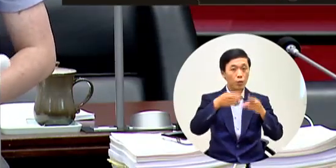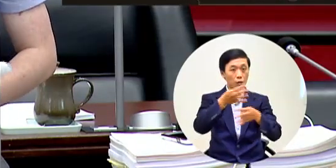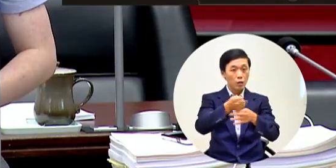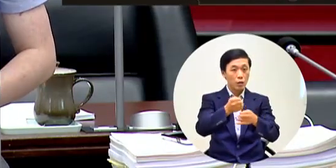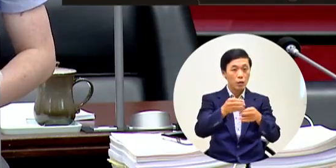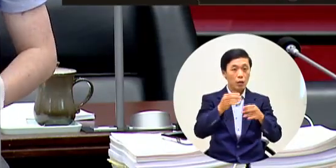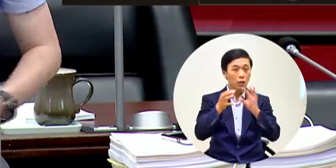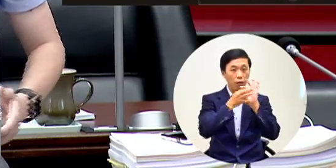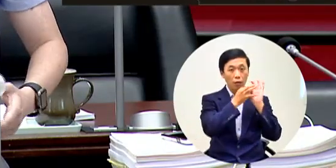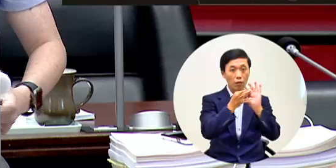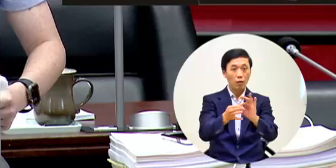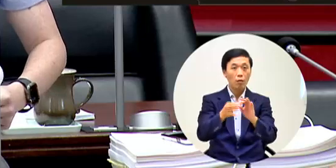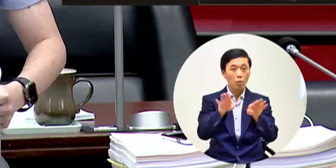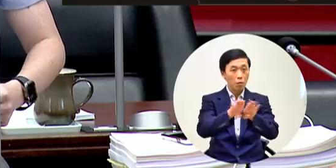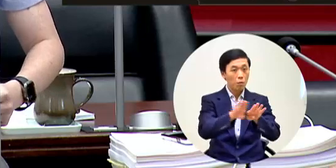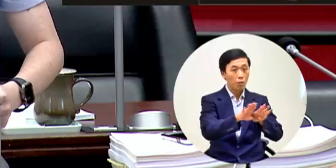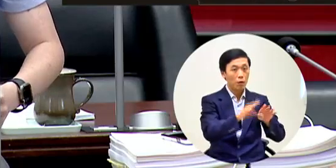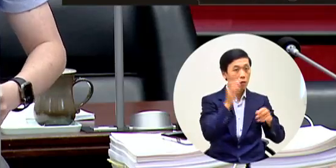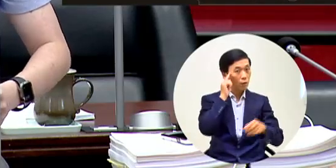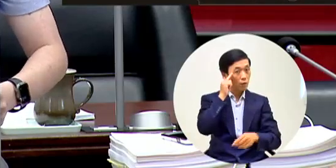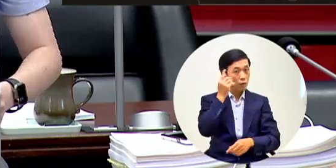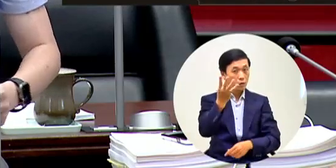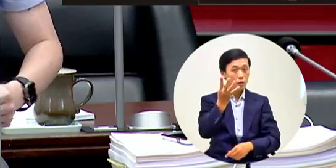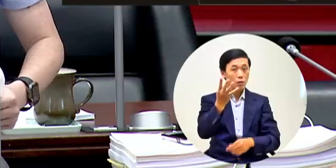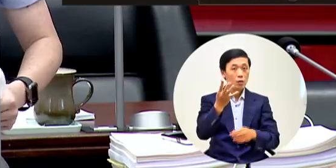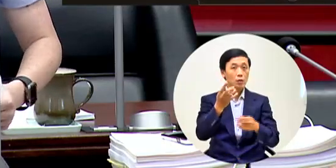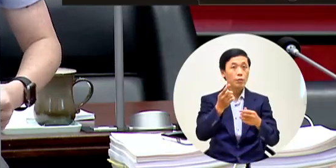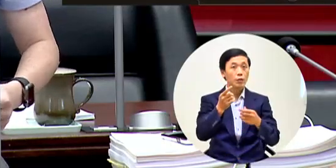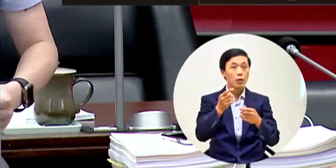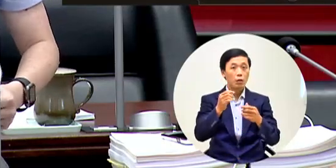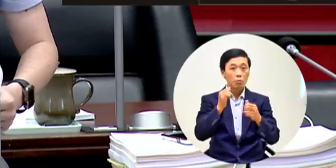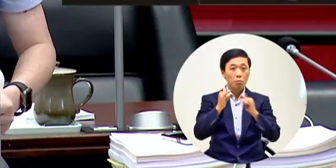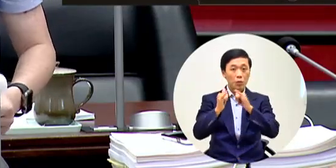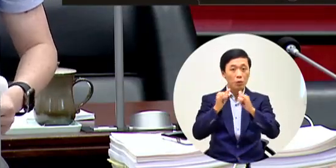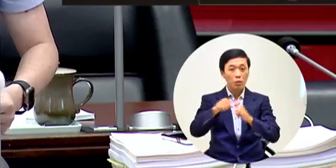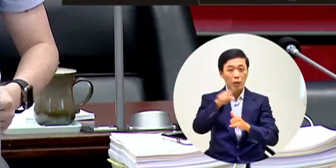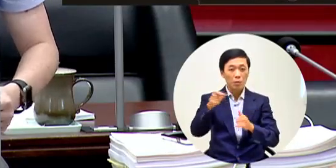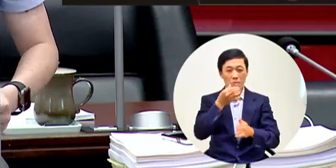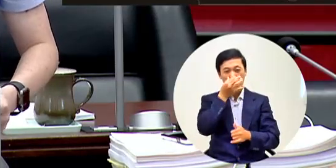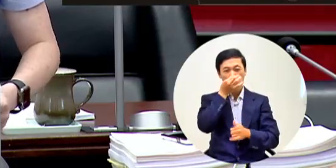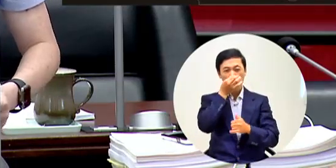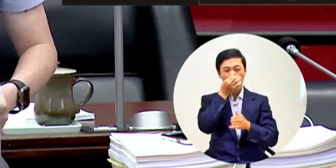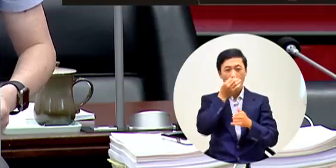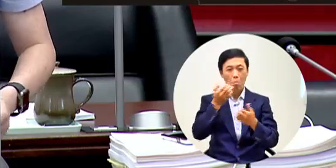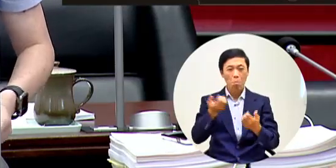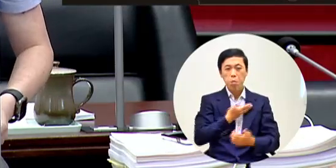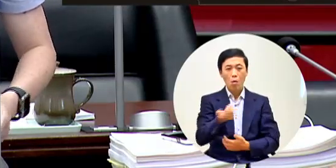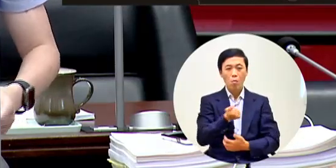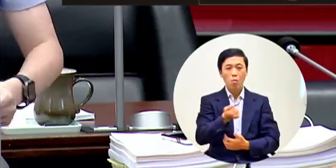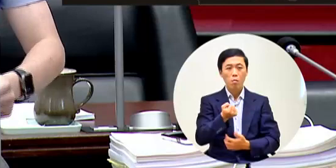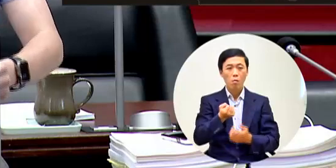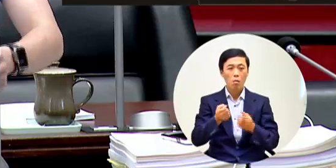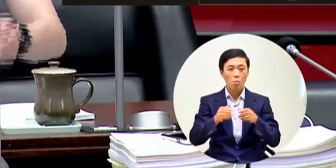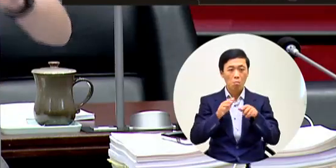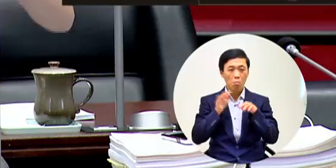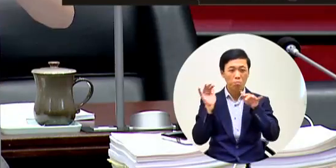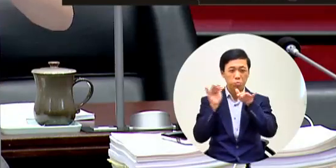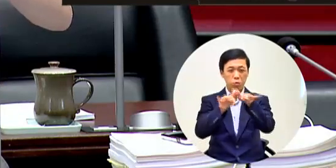四天会使讲是大家人拢闷坏了吼，所以这四天的连假在各个景点